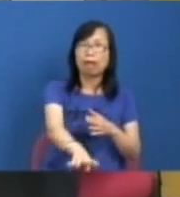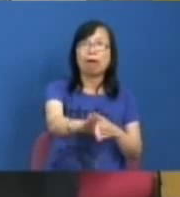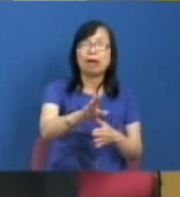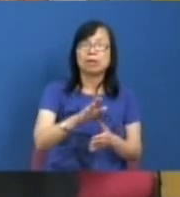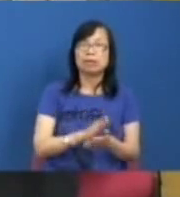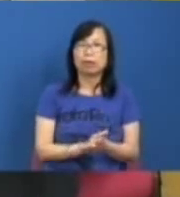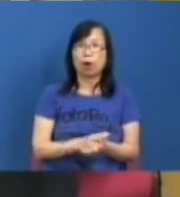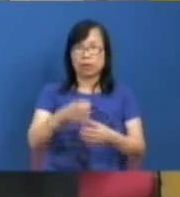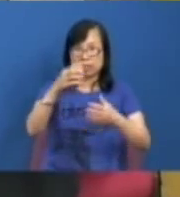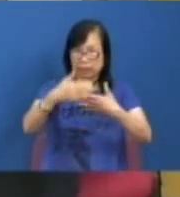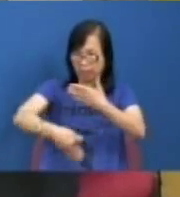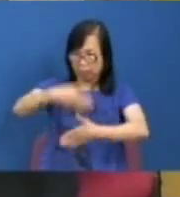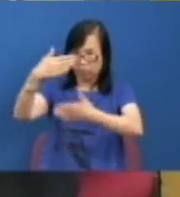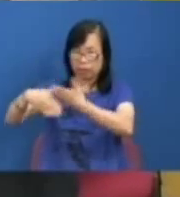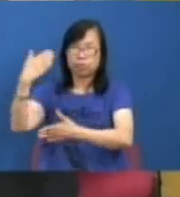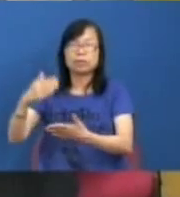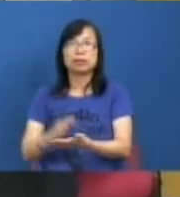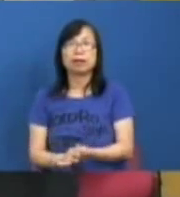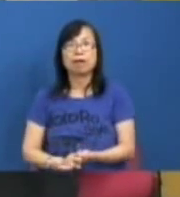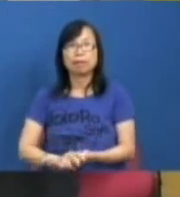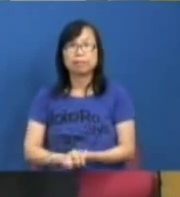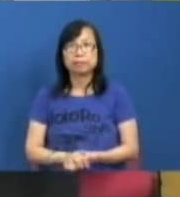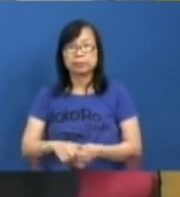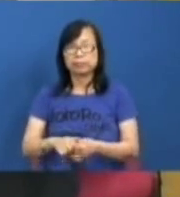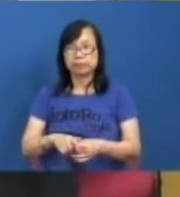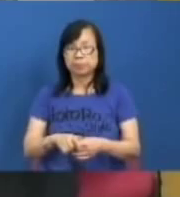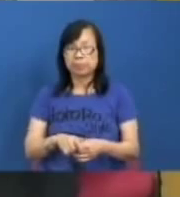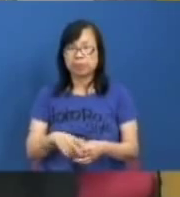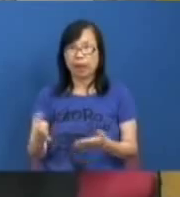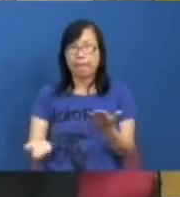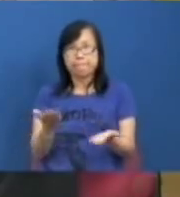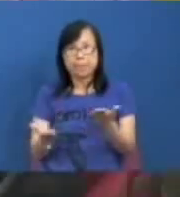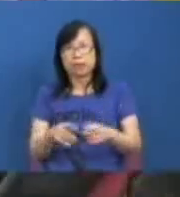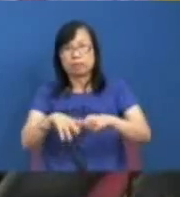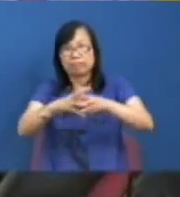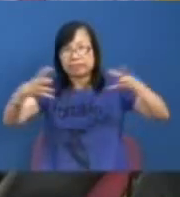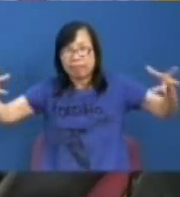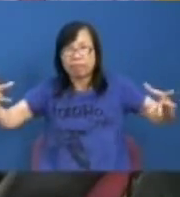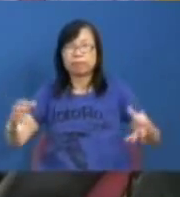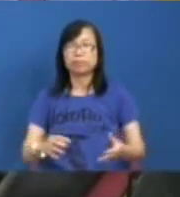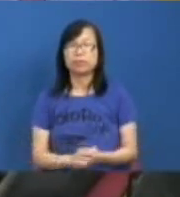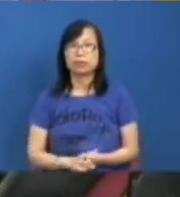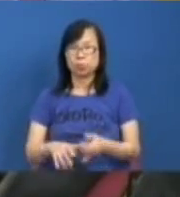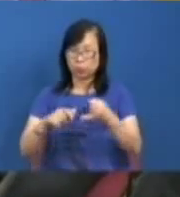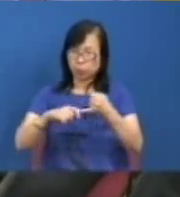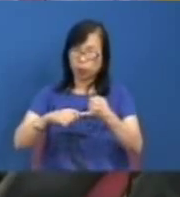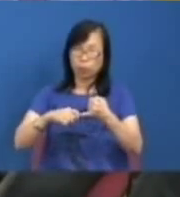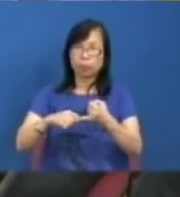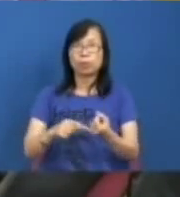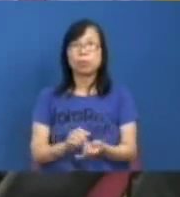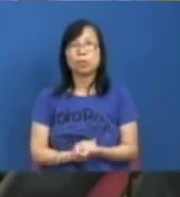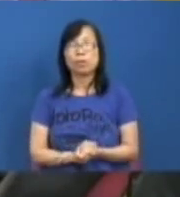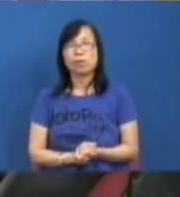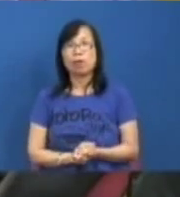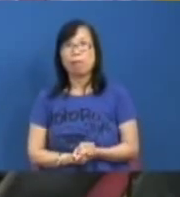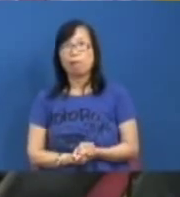時成個樓宇維修咁又轉 PVC 渠。 係啦，冇錯，呢個比較大型啲噶啦嚇。如果係初步就好似陳生姐咁講